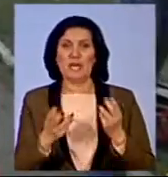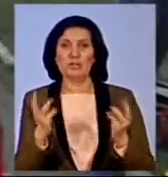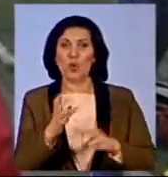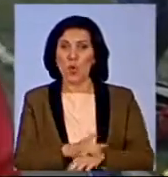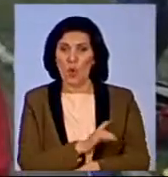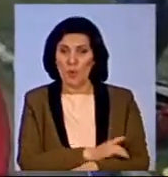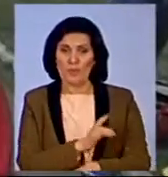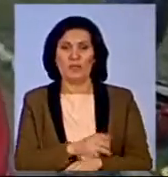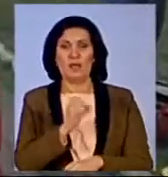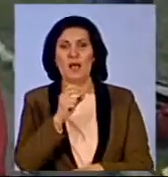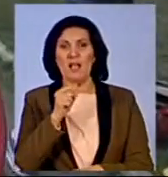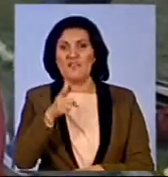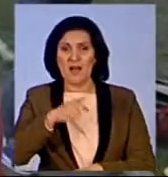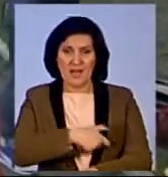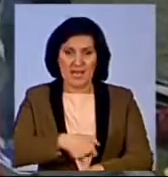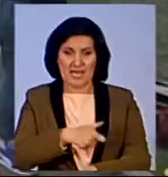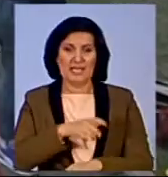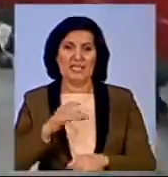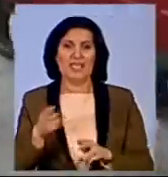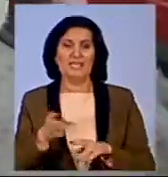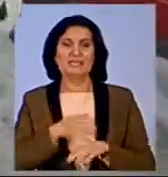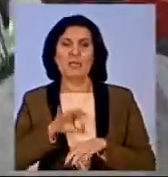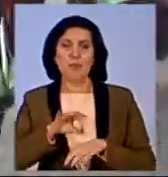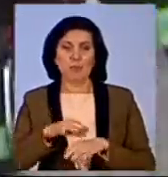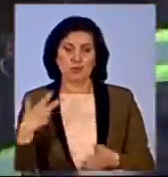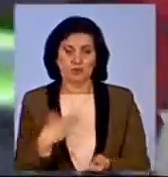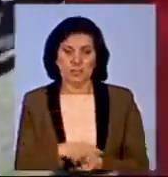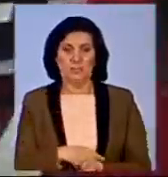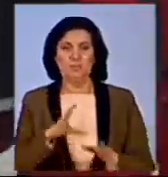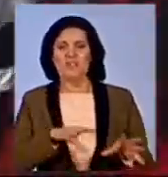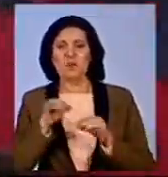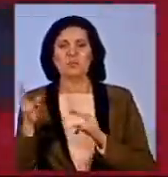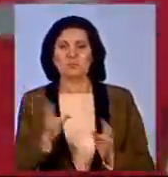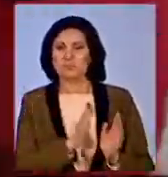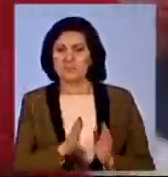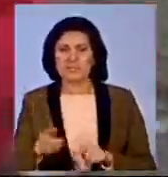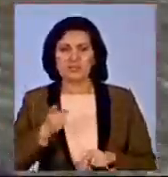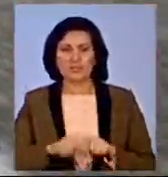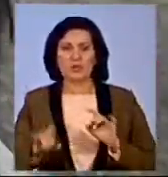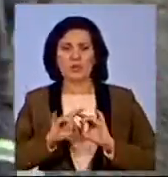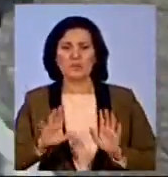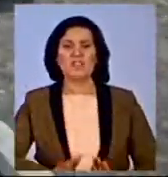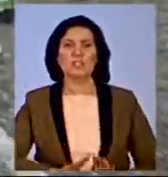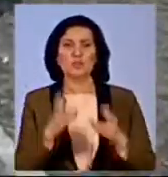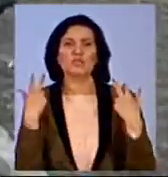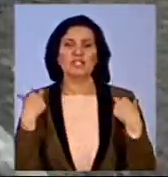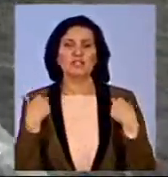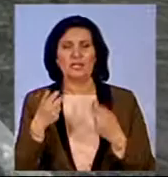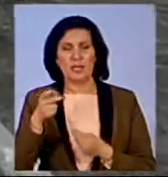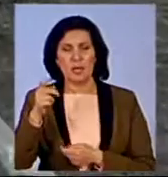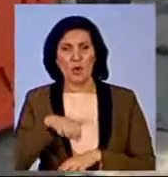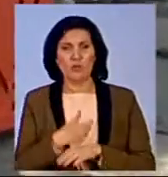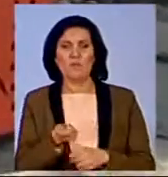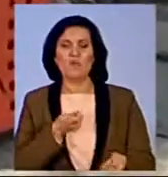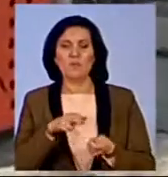накладається аквагель, так, і вводиться знеболюючі засоби. Евакуацію потрібно проводити злагоджено і швидко, розповідає заступник начальника головного